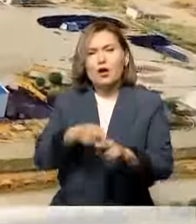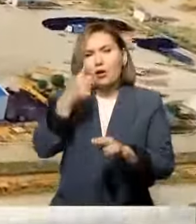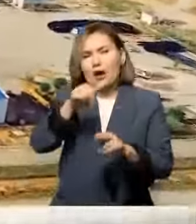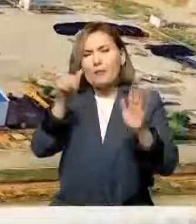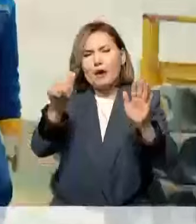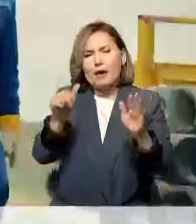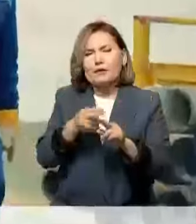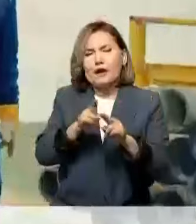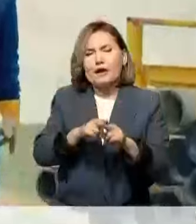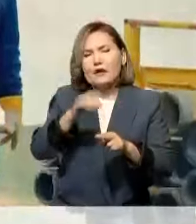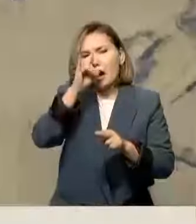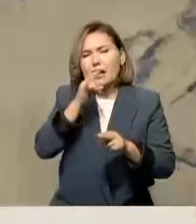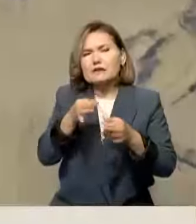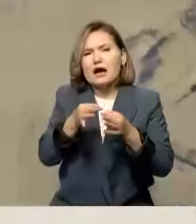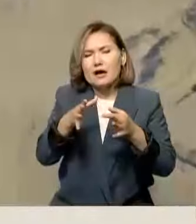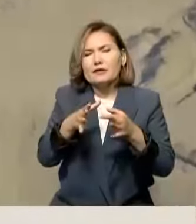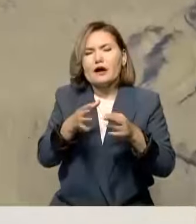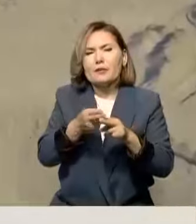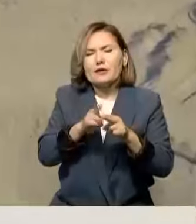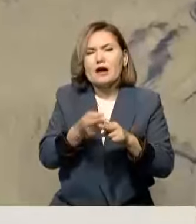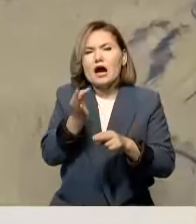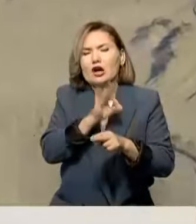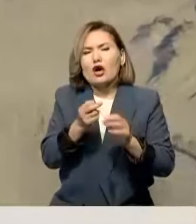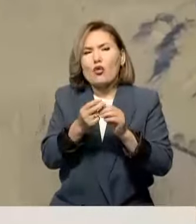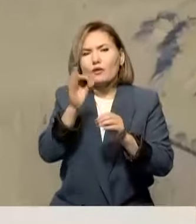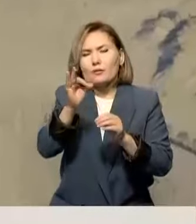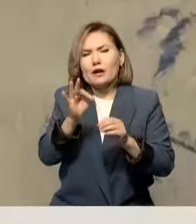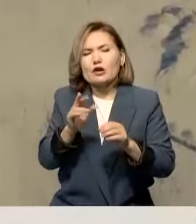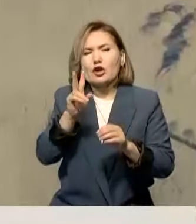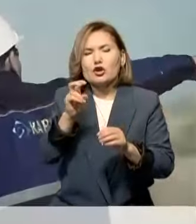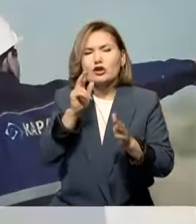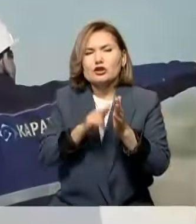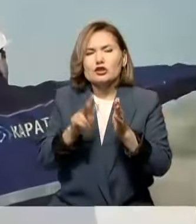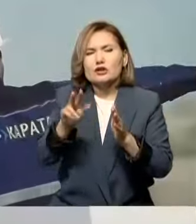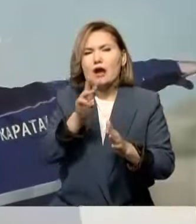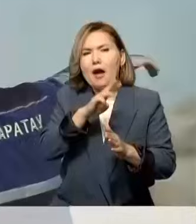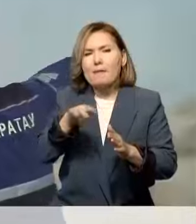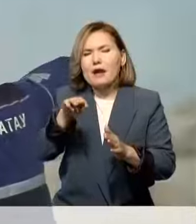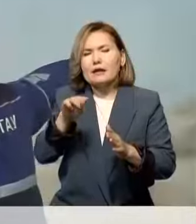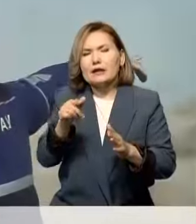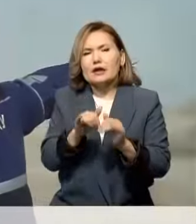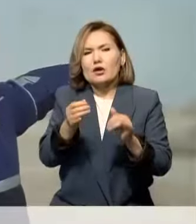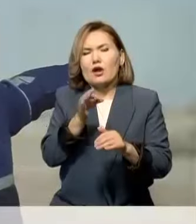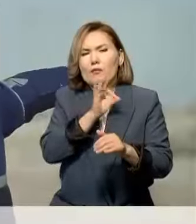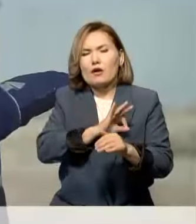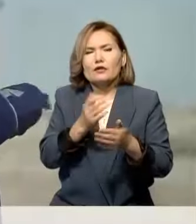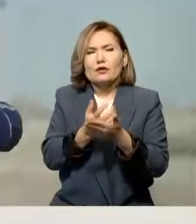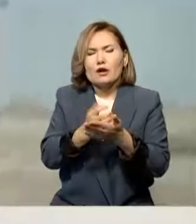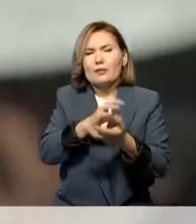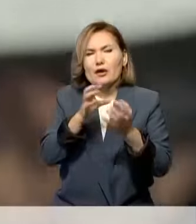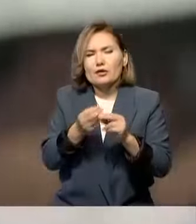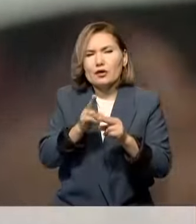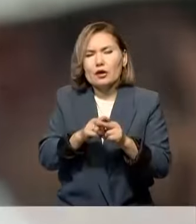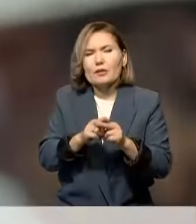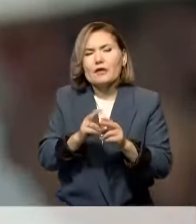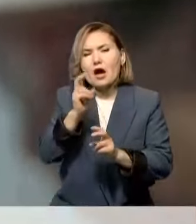жылда Қазатом өнеркәсіп компаниясының кірісі 13% өсіп, 283 миллиард тенге таза пайда тапты. Өнеркәсіп жақында Инкай кен орнының